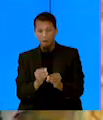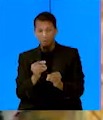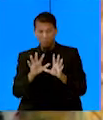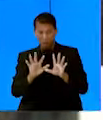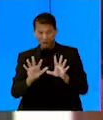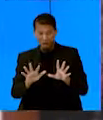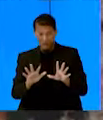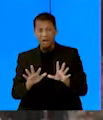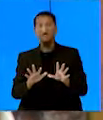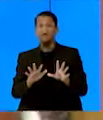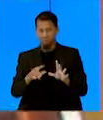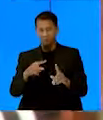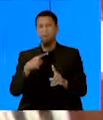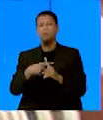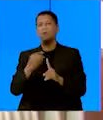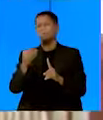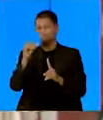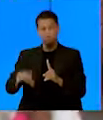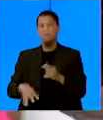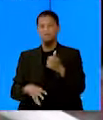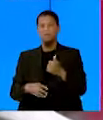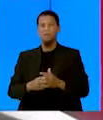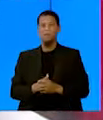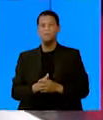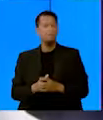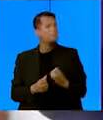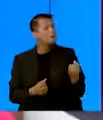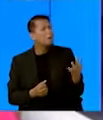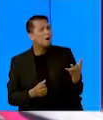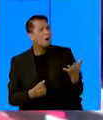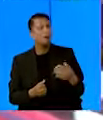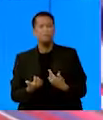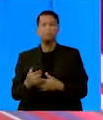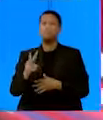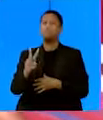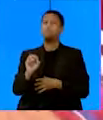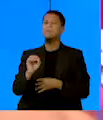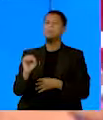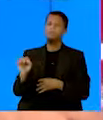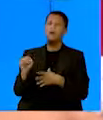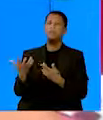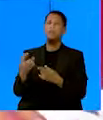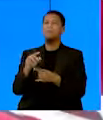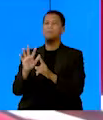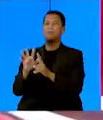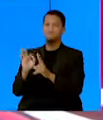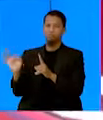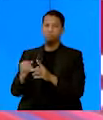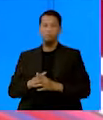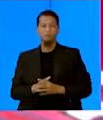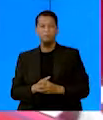kembali. Kaos ini berapa harganya? Itu 20, yang sebelahnya 15. Oh, ini 20, ini